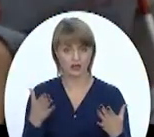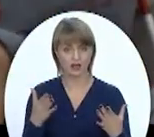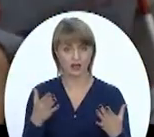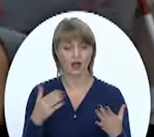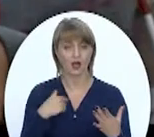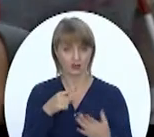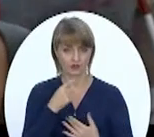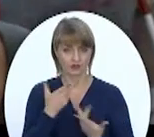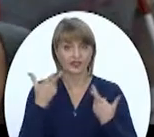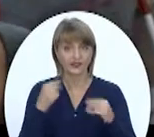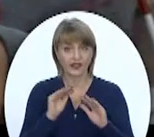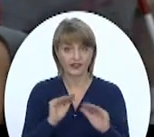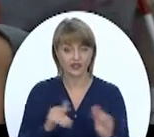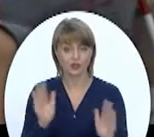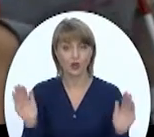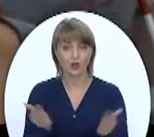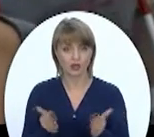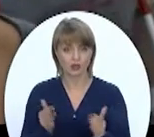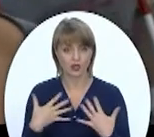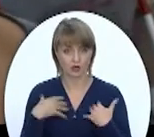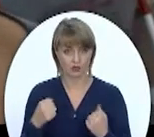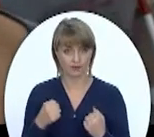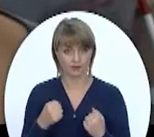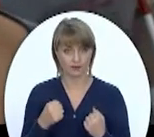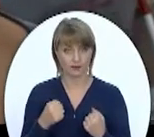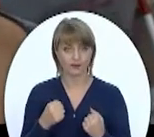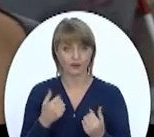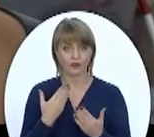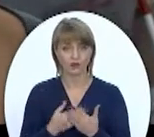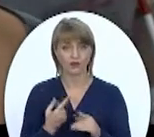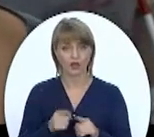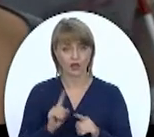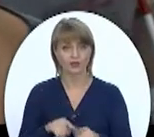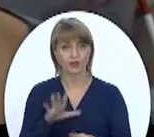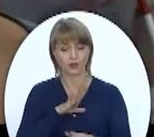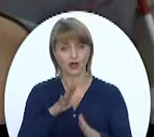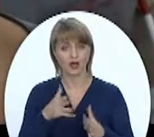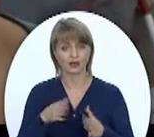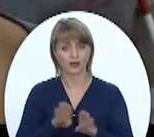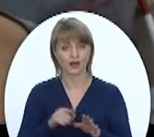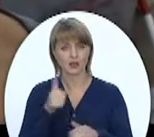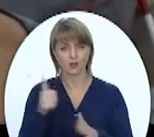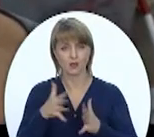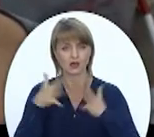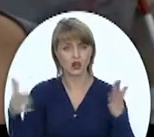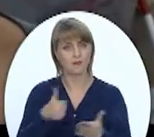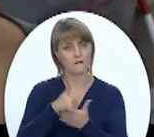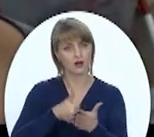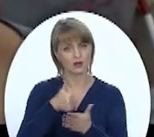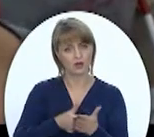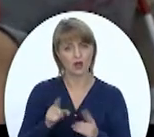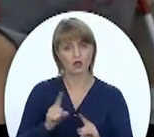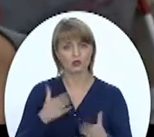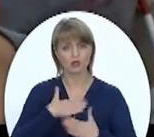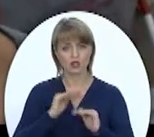с ограничениями? Вот это, наверное, была большая самая такая вот, ну, скажем, похвала, что